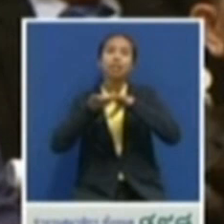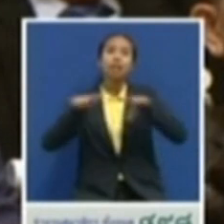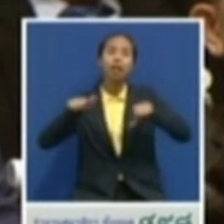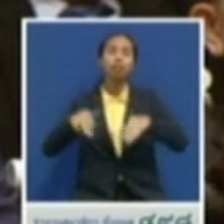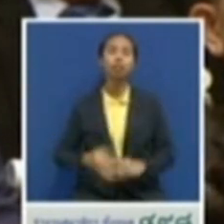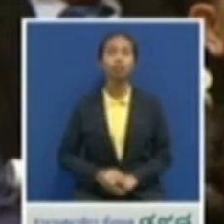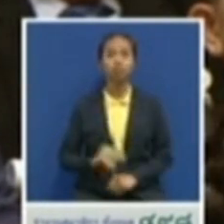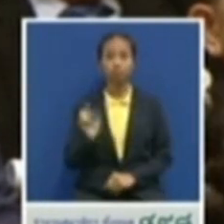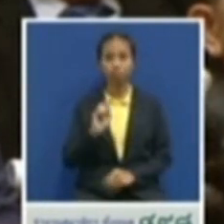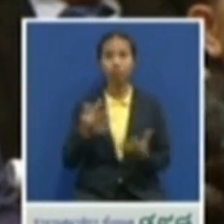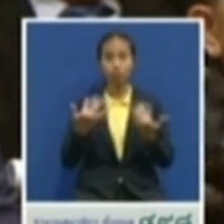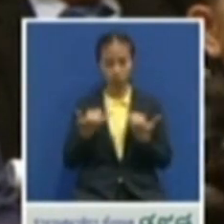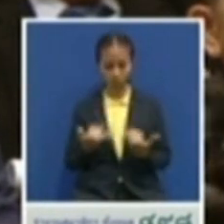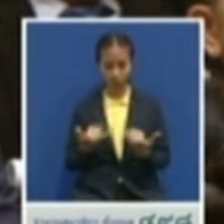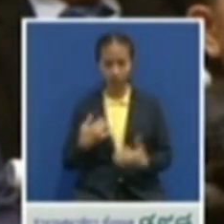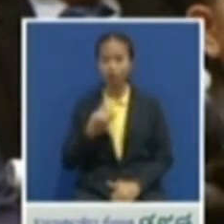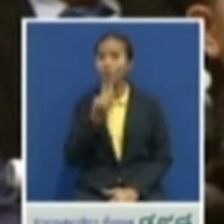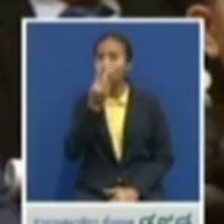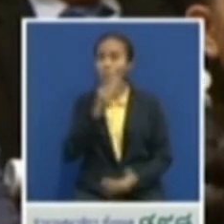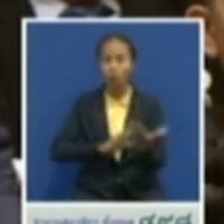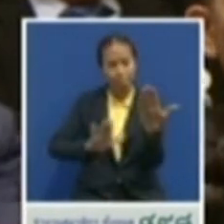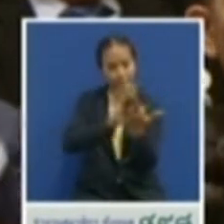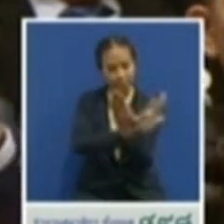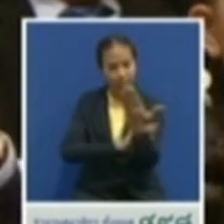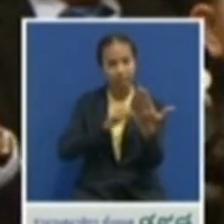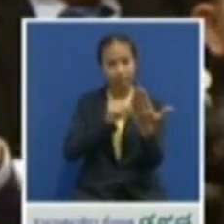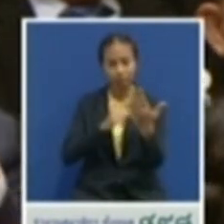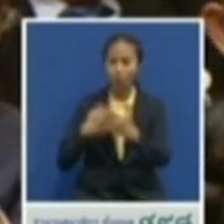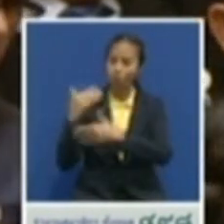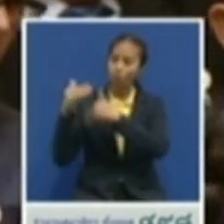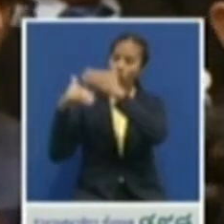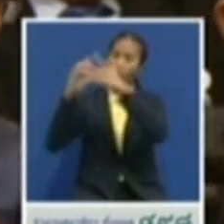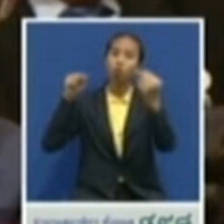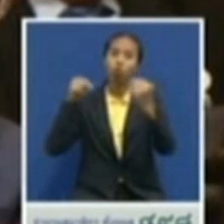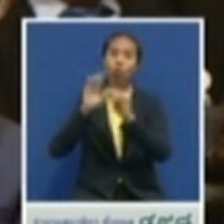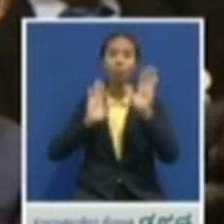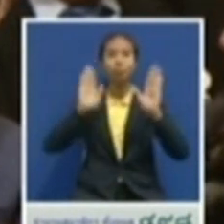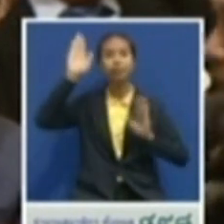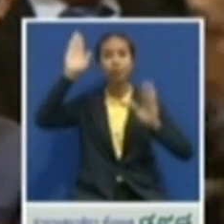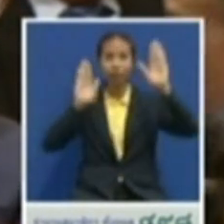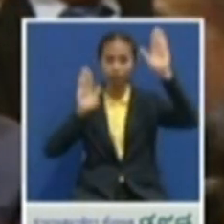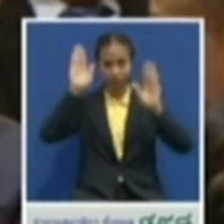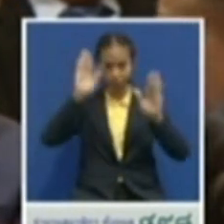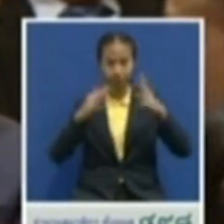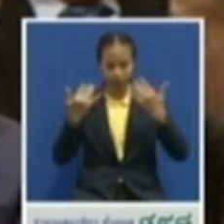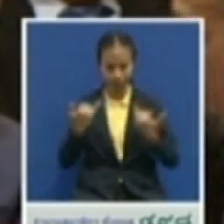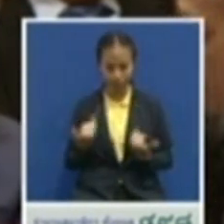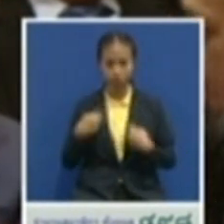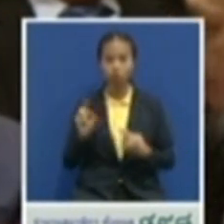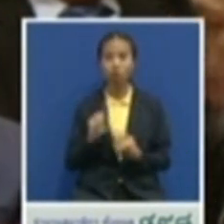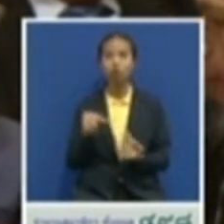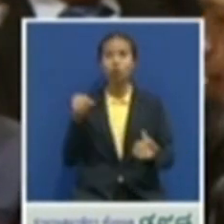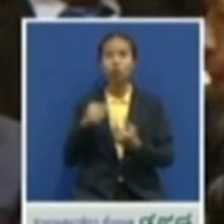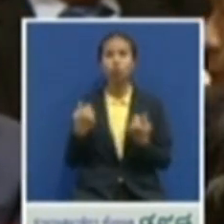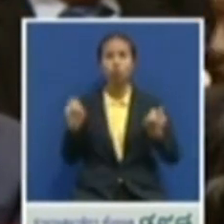เราต้องยอมรับครับว่าตอนนี้เมื่อเรามองไปถึงประเทศที่มีการพัฒนาในระบอบประชาธิปไตยมีแต่ประเทศที่ให้ความใส่ใจใน